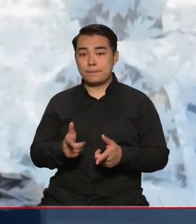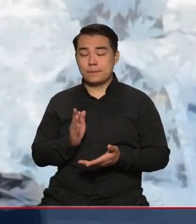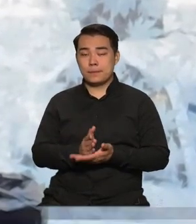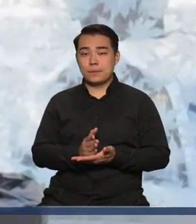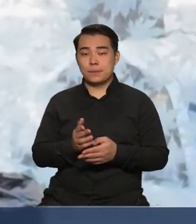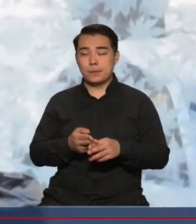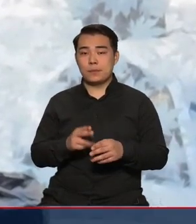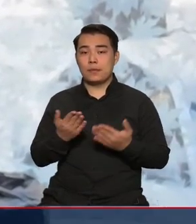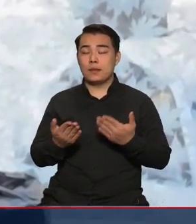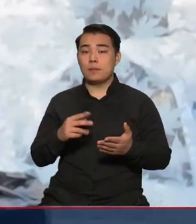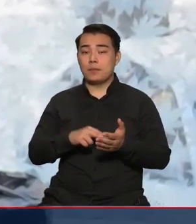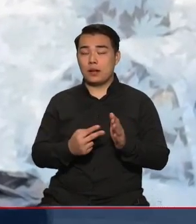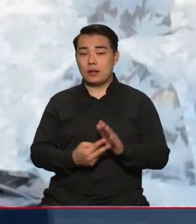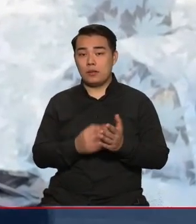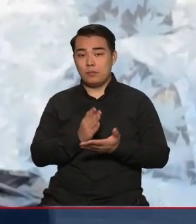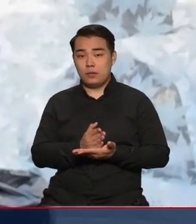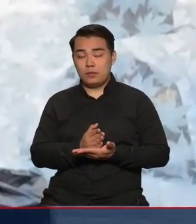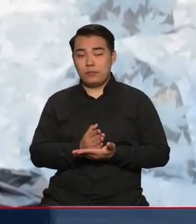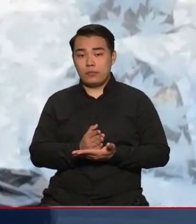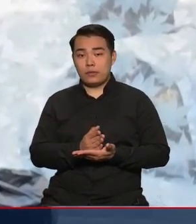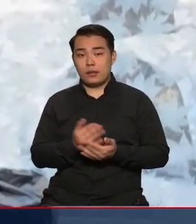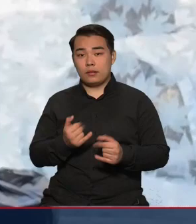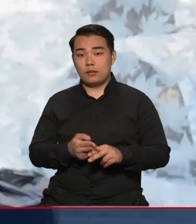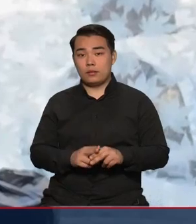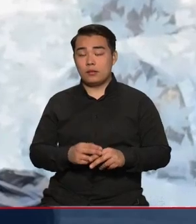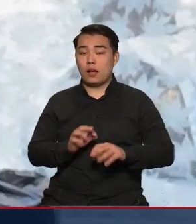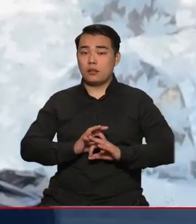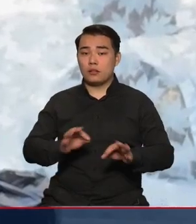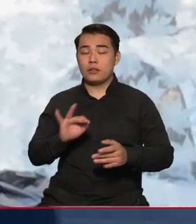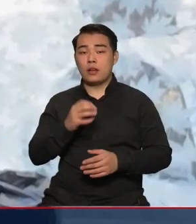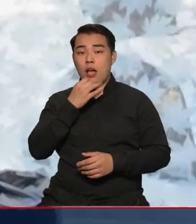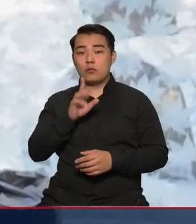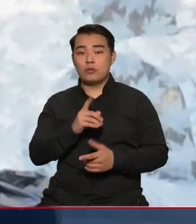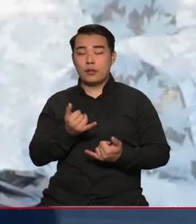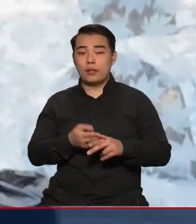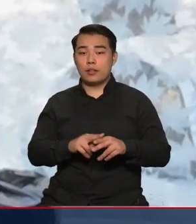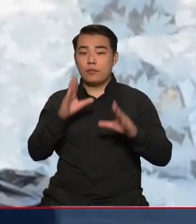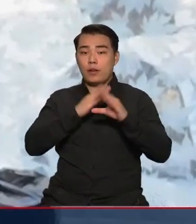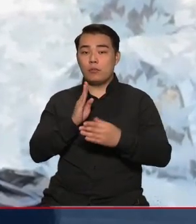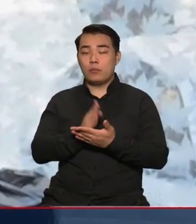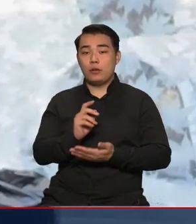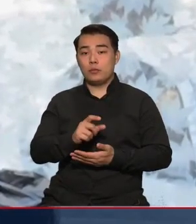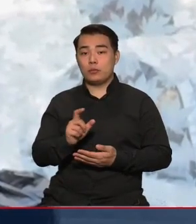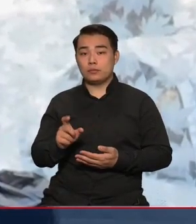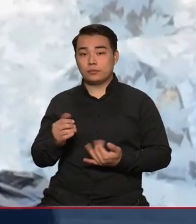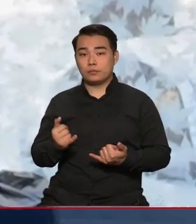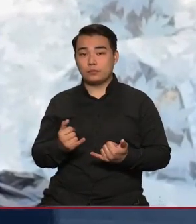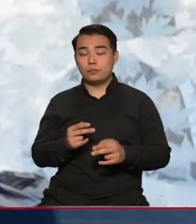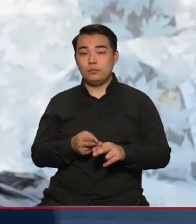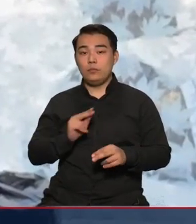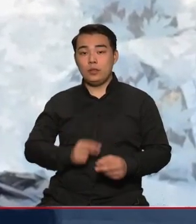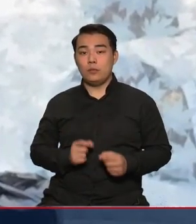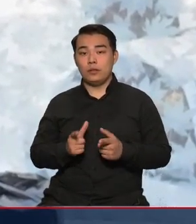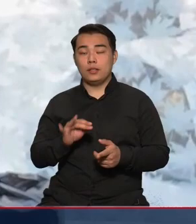трудоустройство. То есть есть программа специальная, и это просто очень здорово и хорошо, что есть такая возможность людям